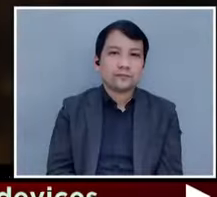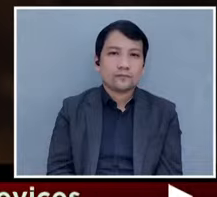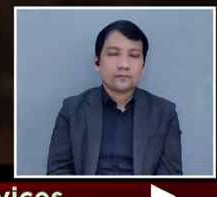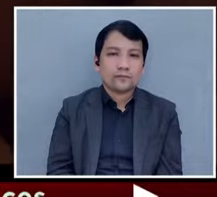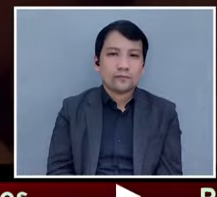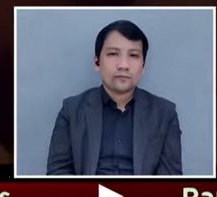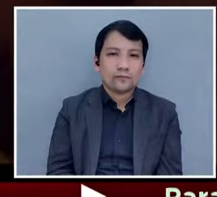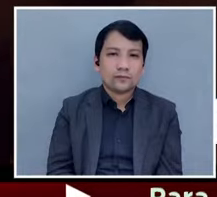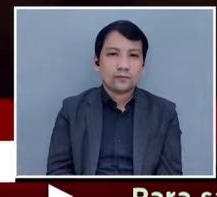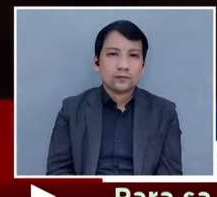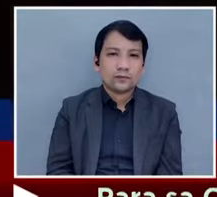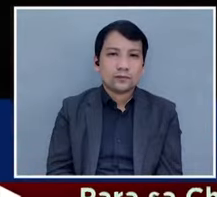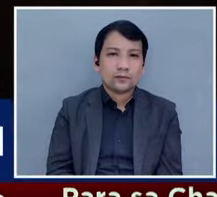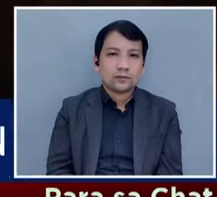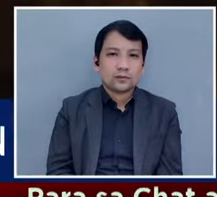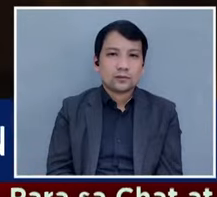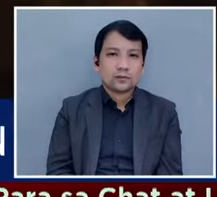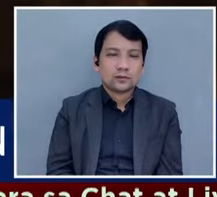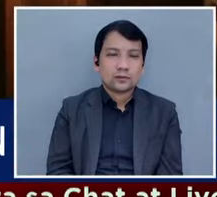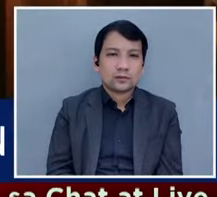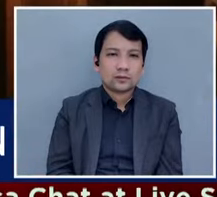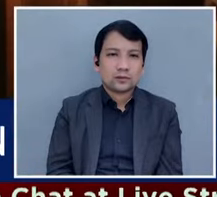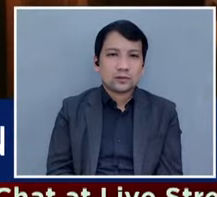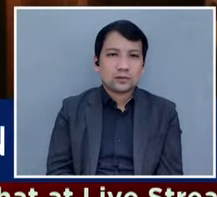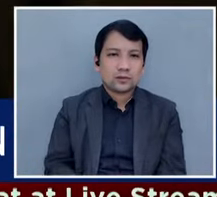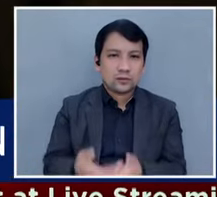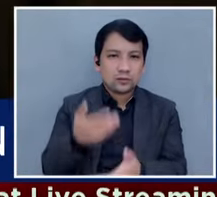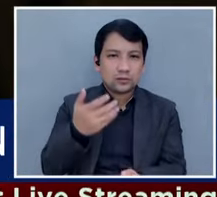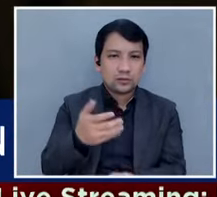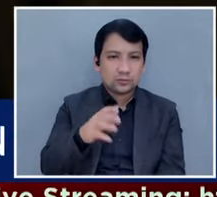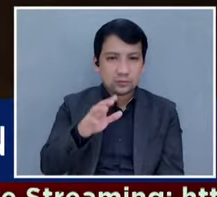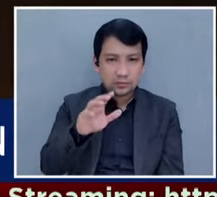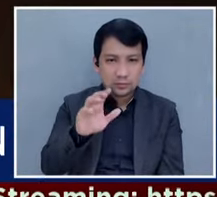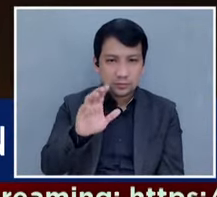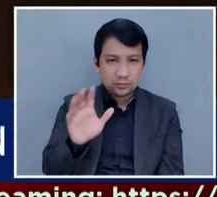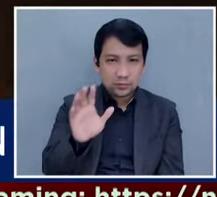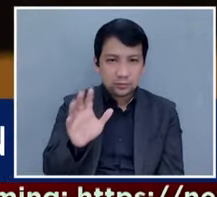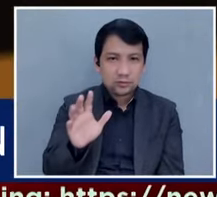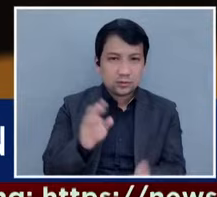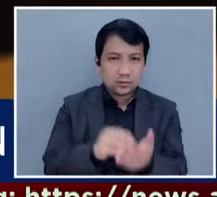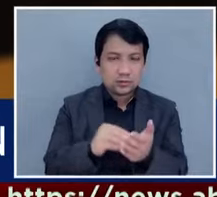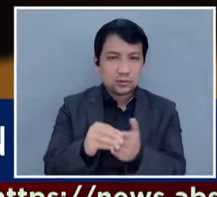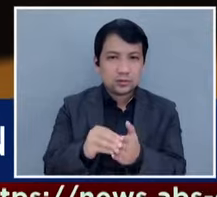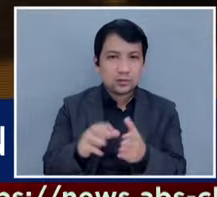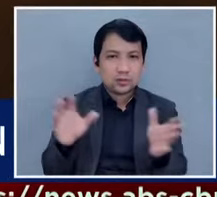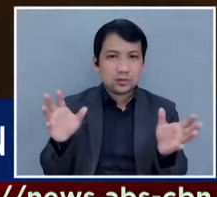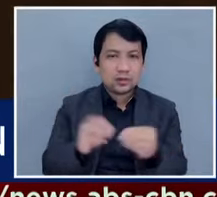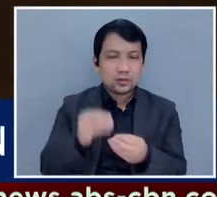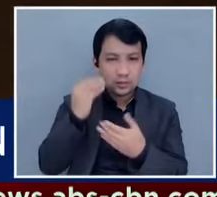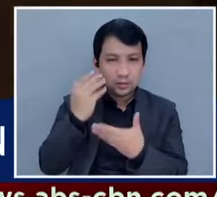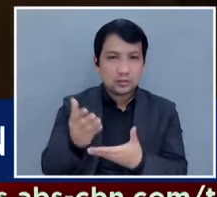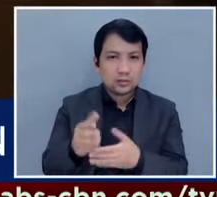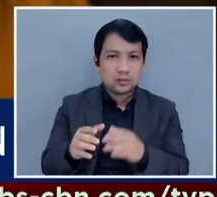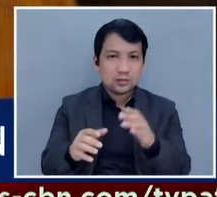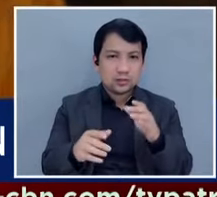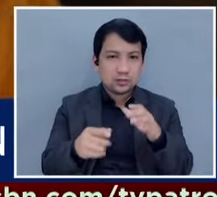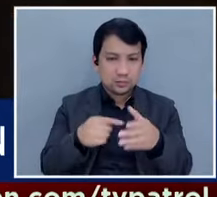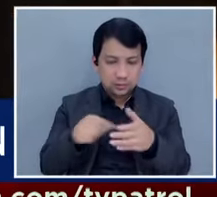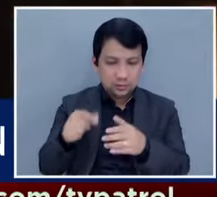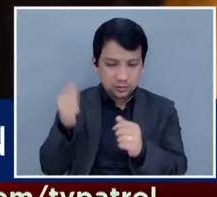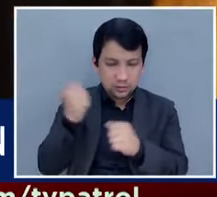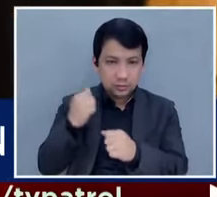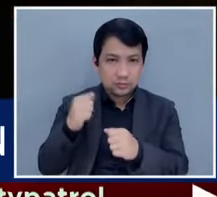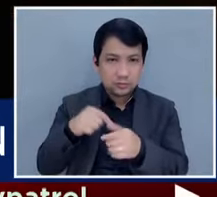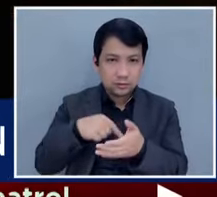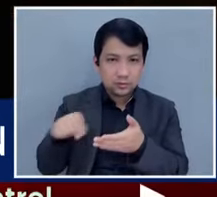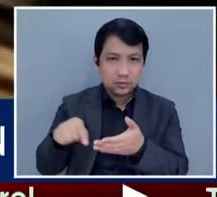Whose kid is she? A very wealthy man who's about to be $50 million poorer. 50 milyong dolyar. Yan sana ang inaasahang ransom money ng